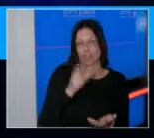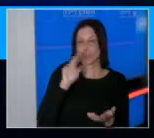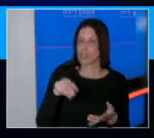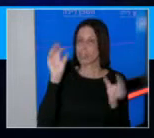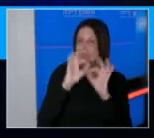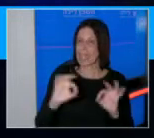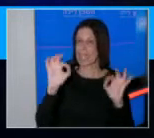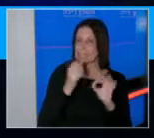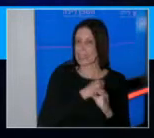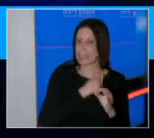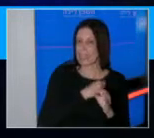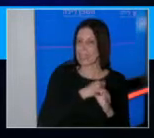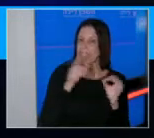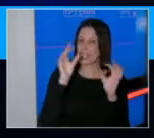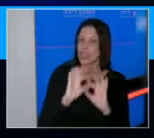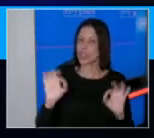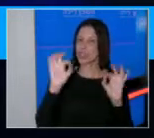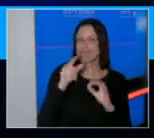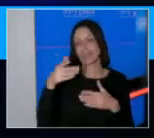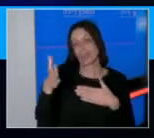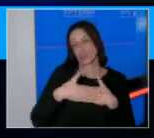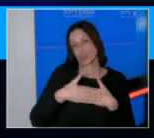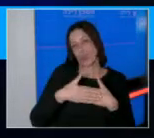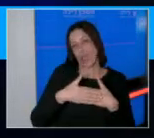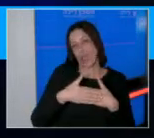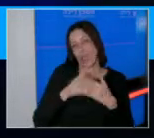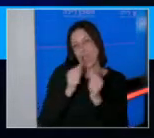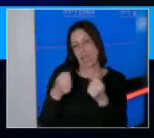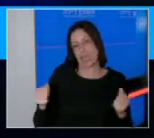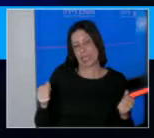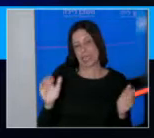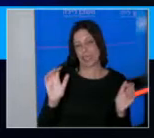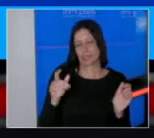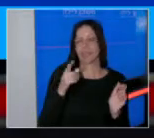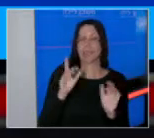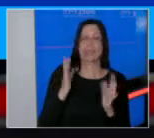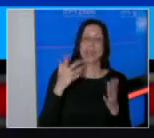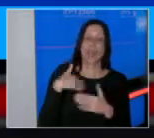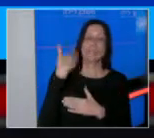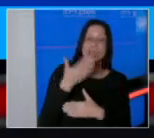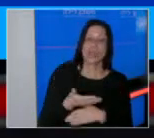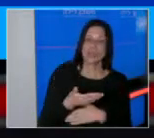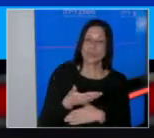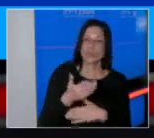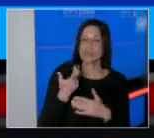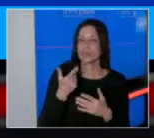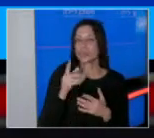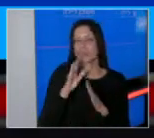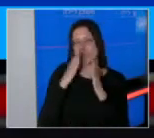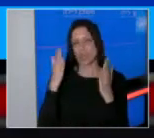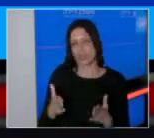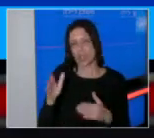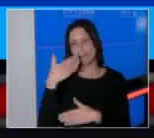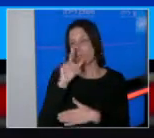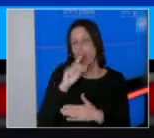טקס דתי של קידושין, והיא נשואה מבחינה הלכתית, אבל כאילו כלפי חוץ, מוסדות המדינה היא לא רשומה. גם עכשיו עם הקורונה וגם